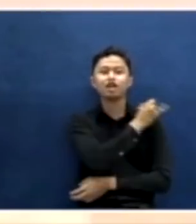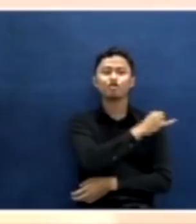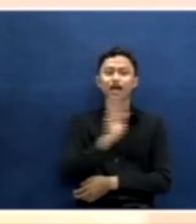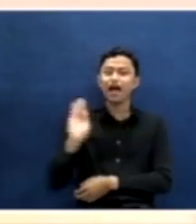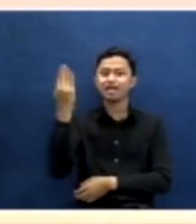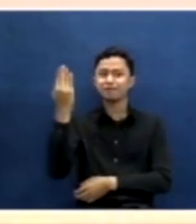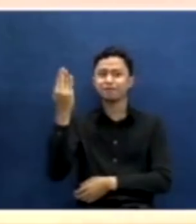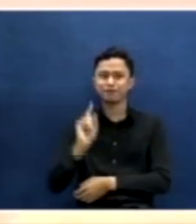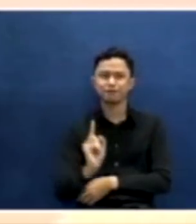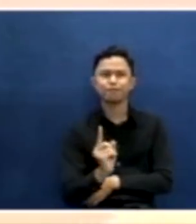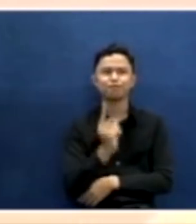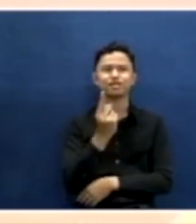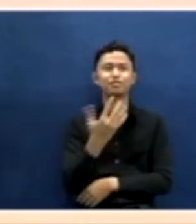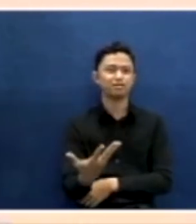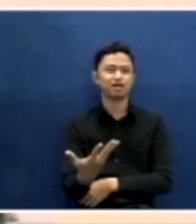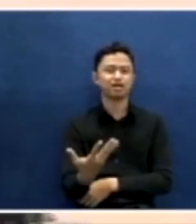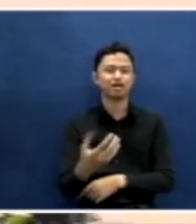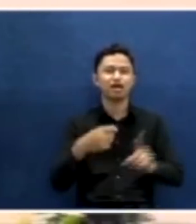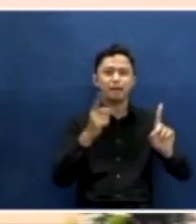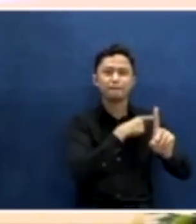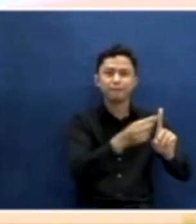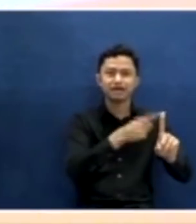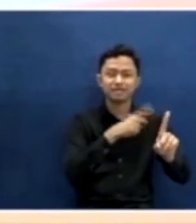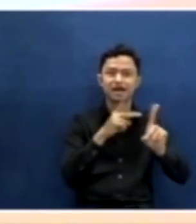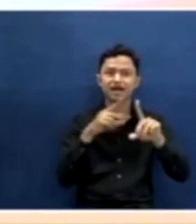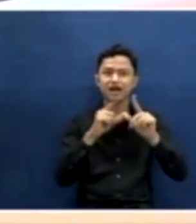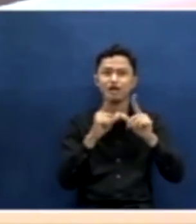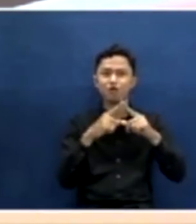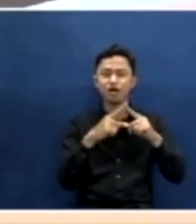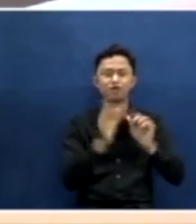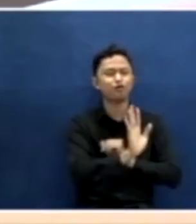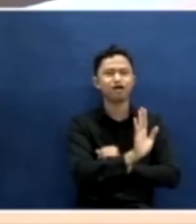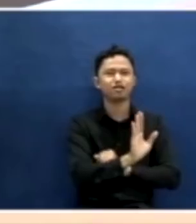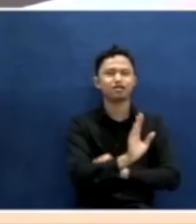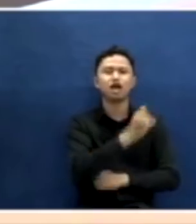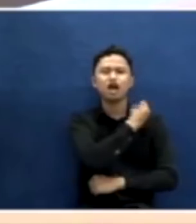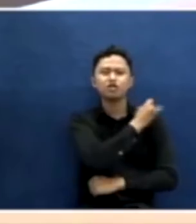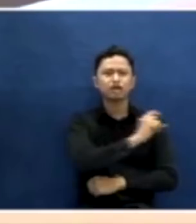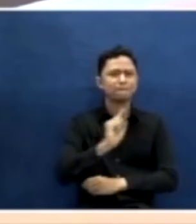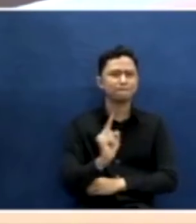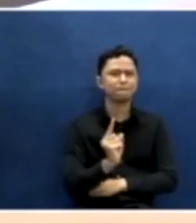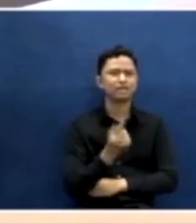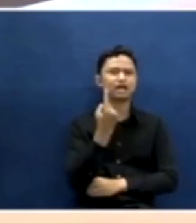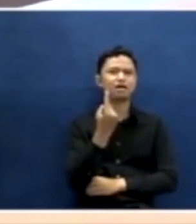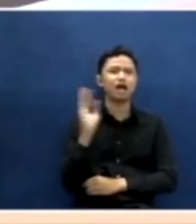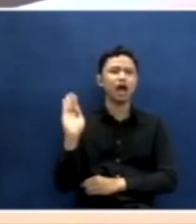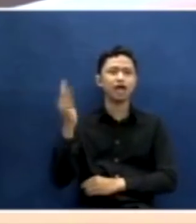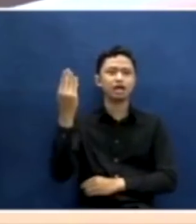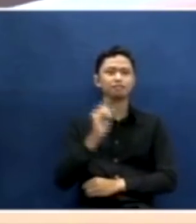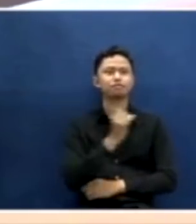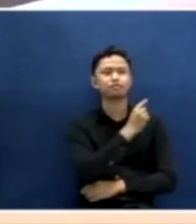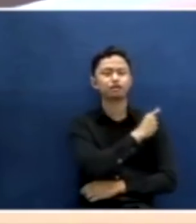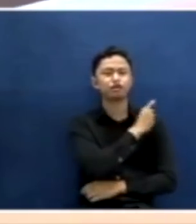ketika di surga bukanlah ketika dia KDRT dengan Hawa dosa pertama yang dilakukan oleh Nabi Adam ketika berada di surga